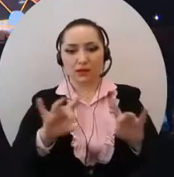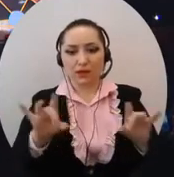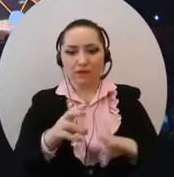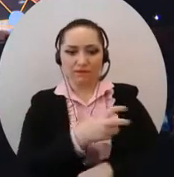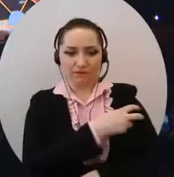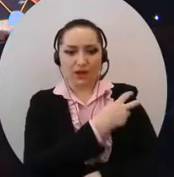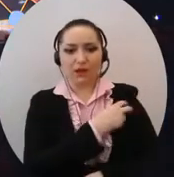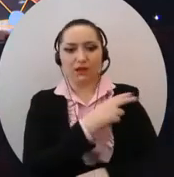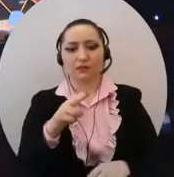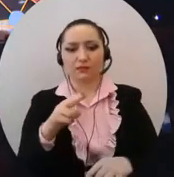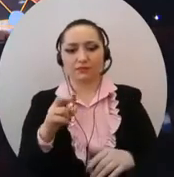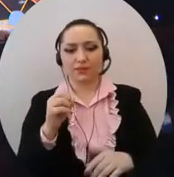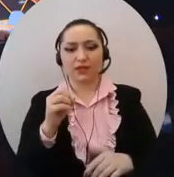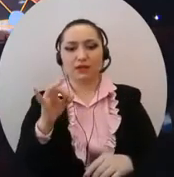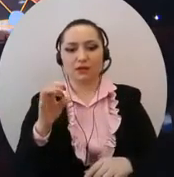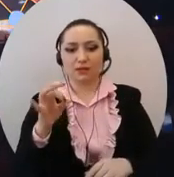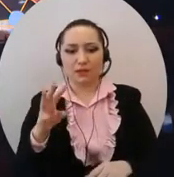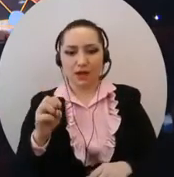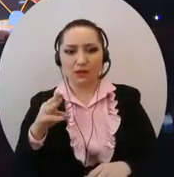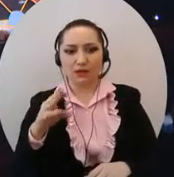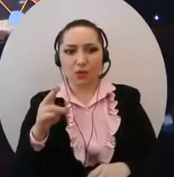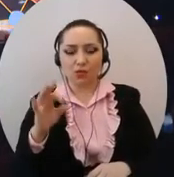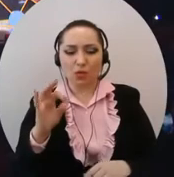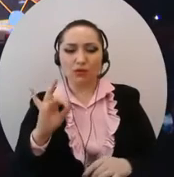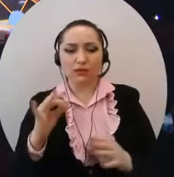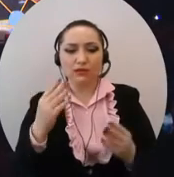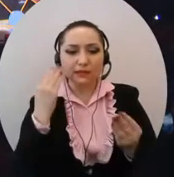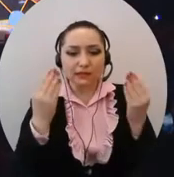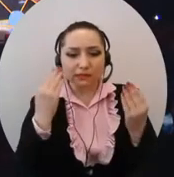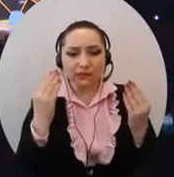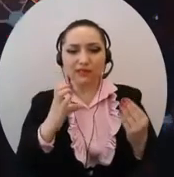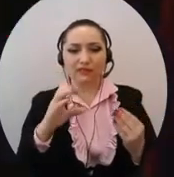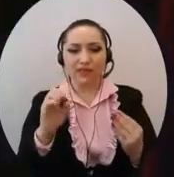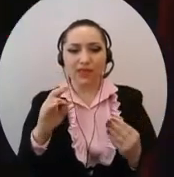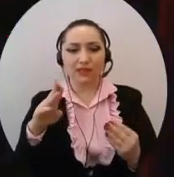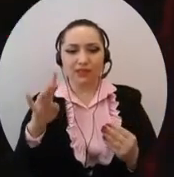и косметолог Светлана Черняя.